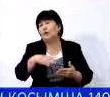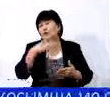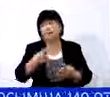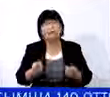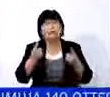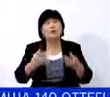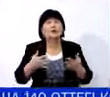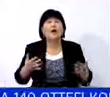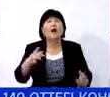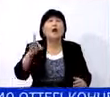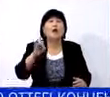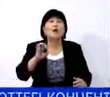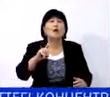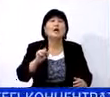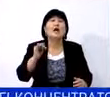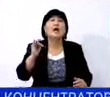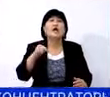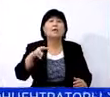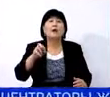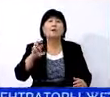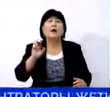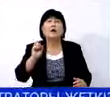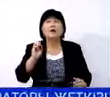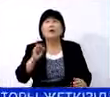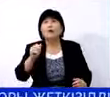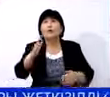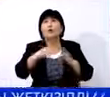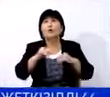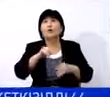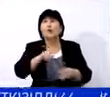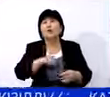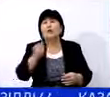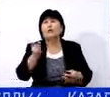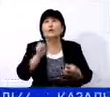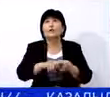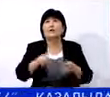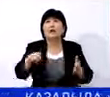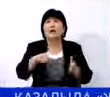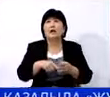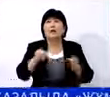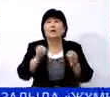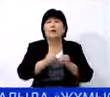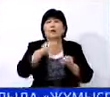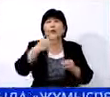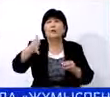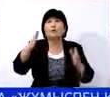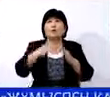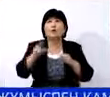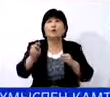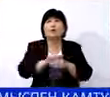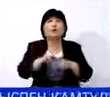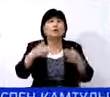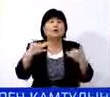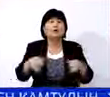зор. Ал Роза Иманова құрылыс саласында тер төгіп жүр. Ол өз қаражаты есебінен қаладағы 10 көпқабатты тұрғын үйді жөндеуден